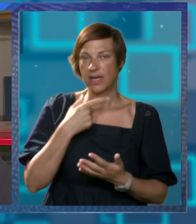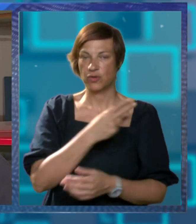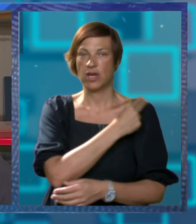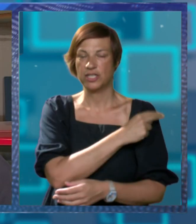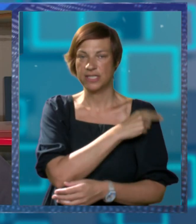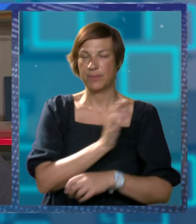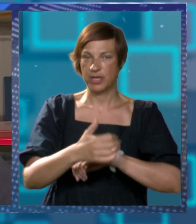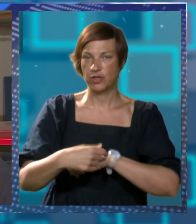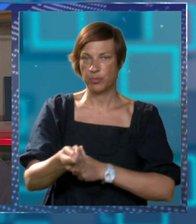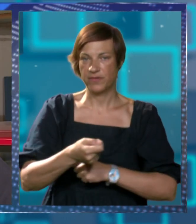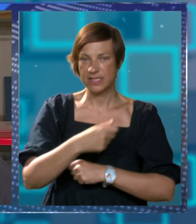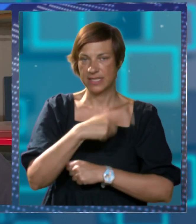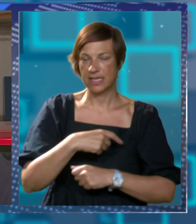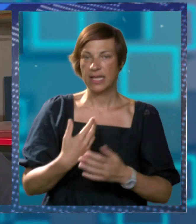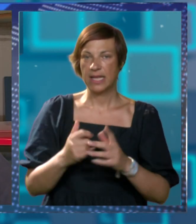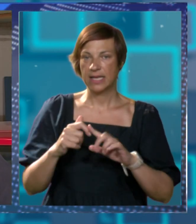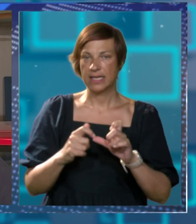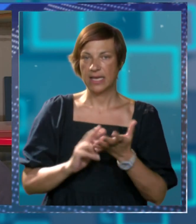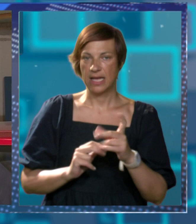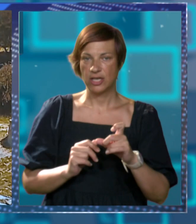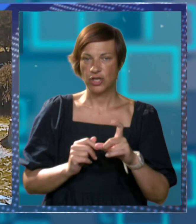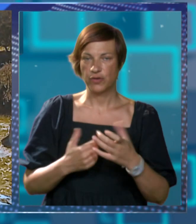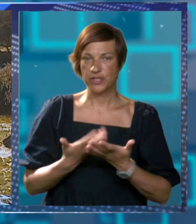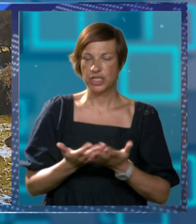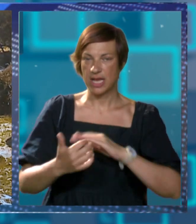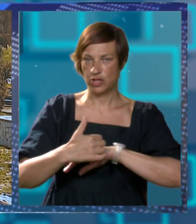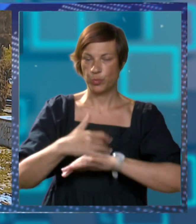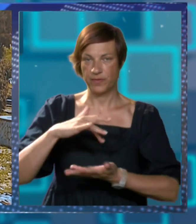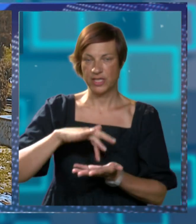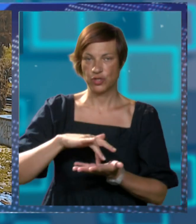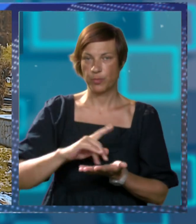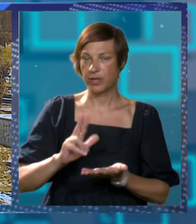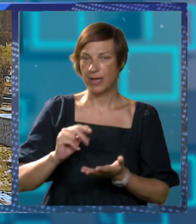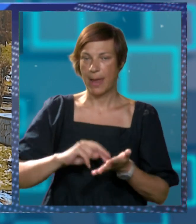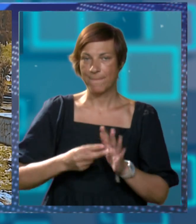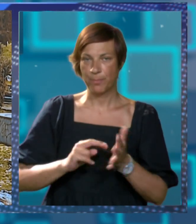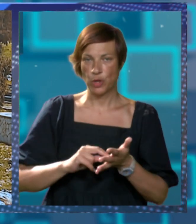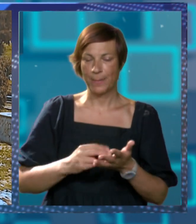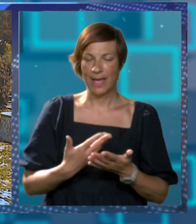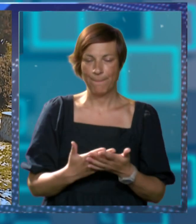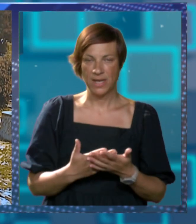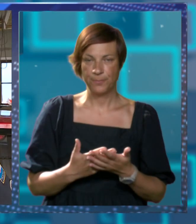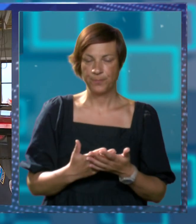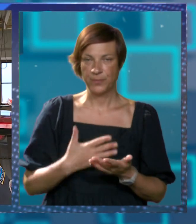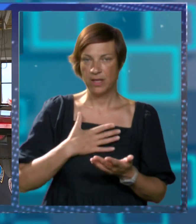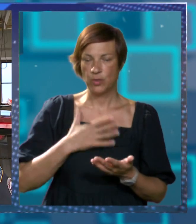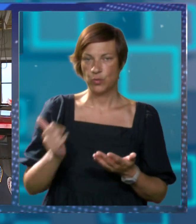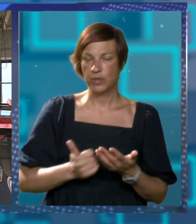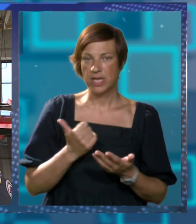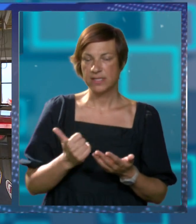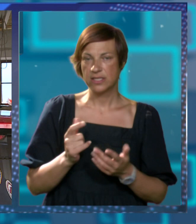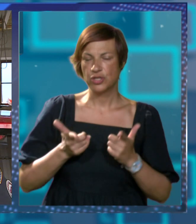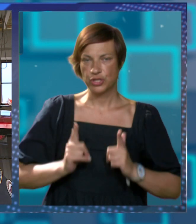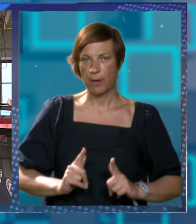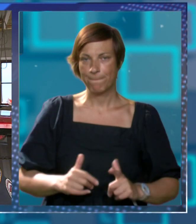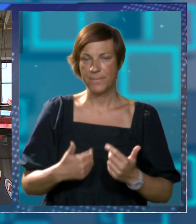kaže zapovjednik dubrovačkih vatrogasaca Stjepko Krilanović, na dubrovačkom području nema problema. U nas je još to